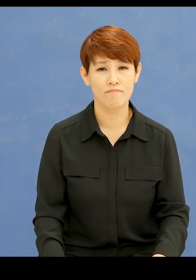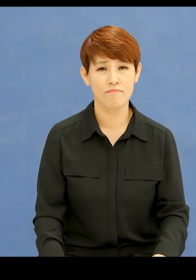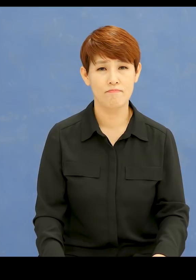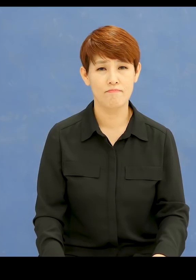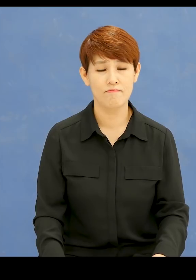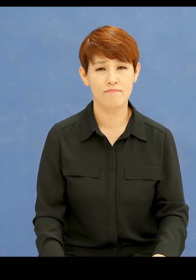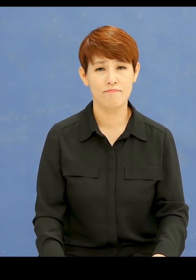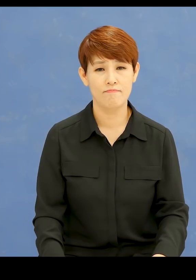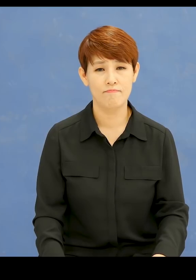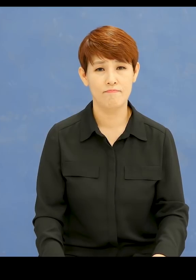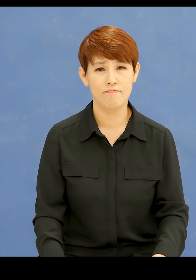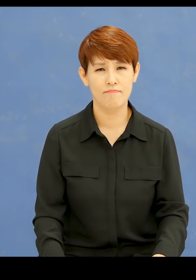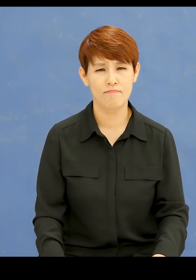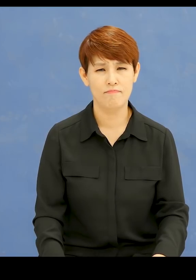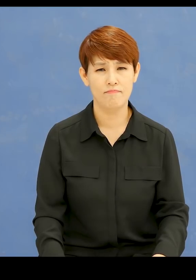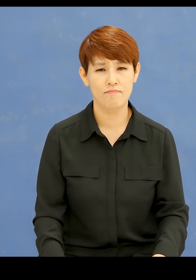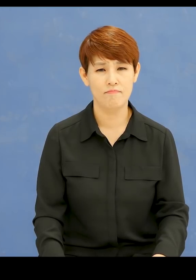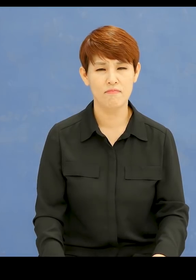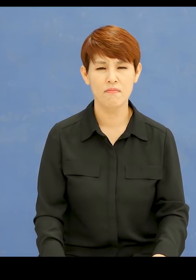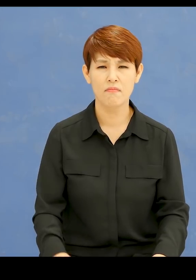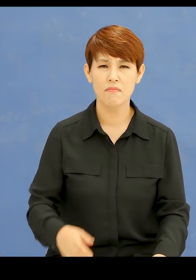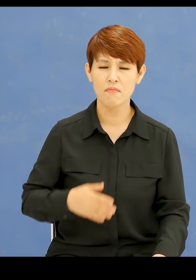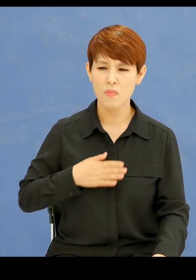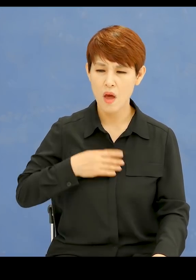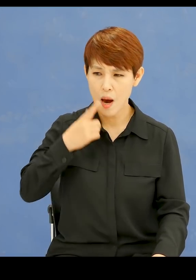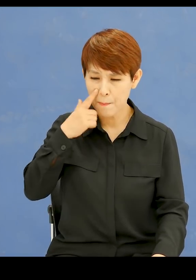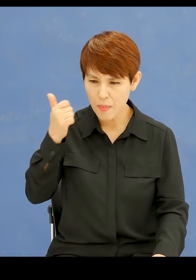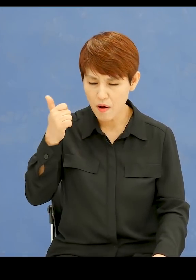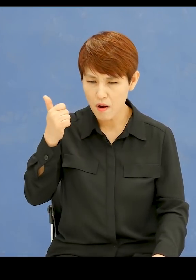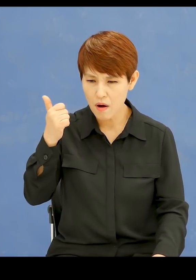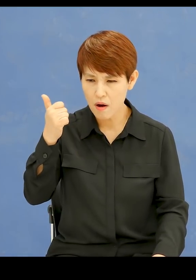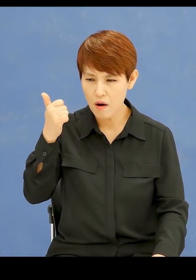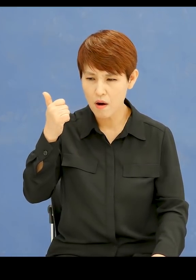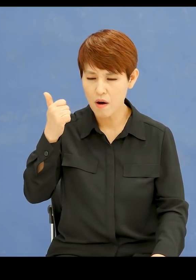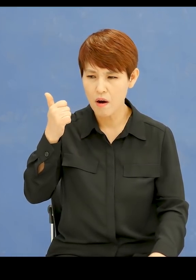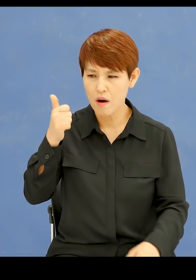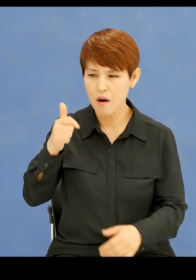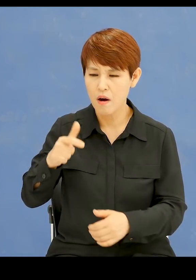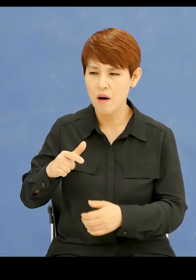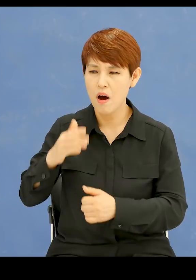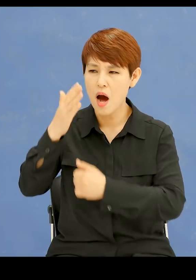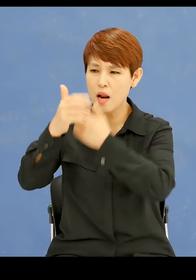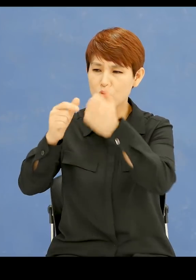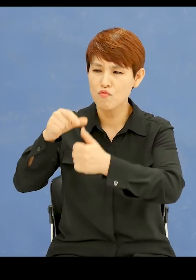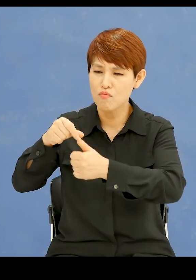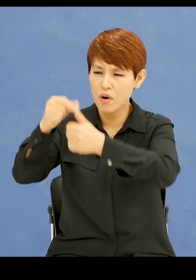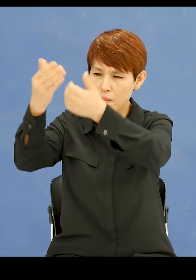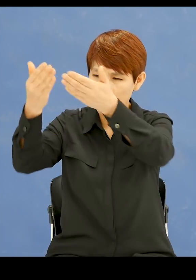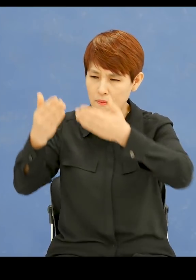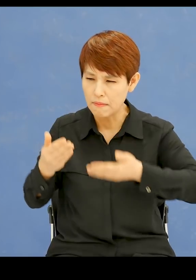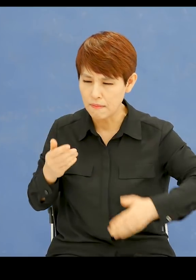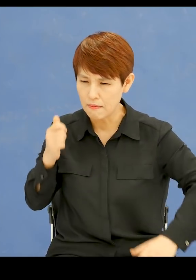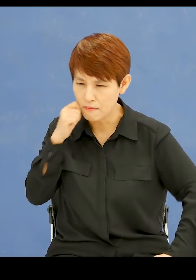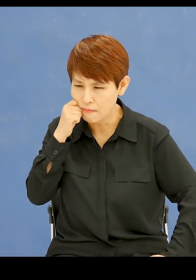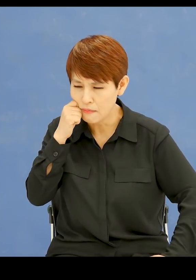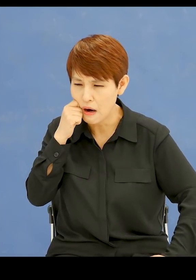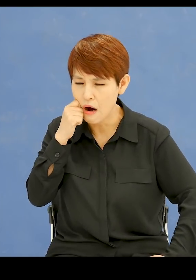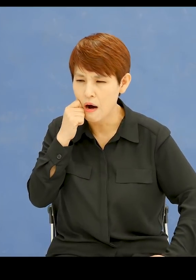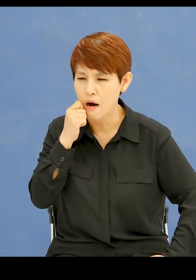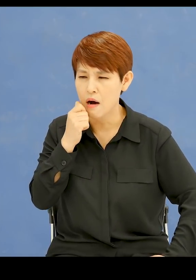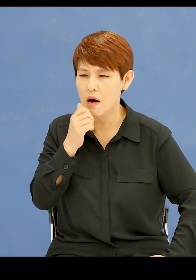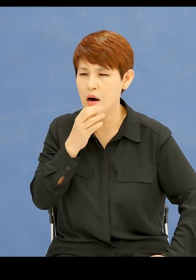아버지가 구원을 받지 못했구나라는 거를 하나님께서 제 마음에 이제 그걸 또